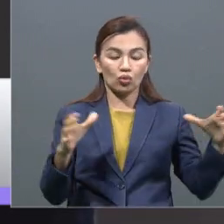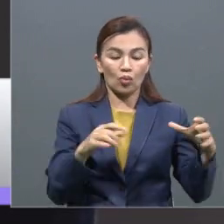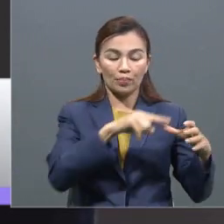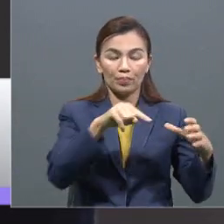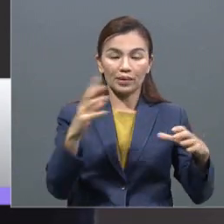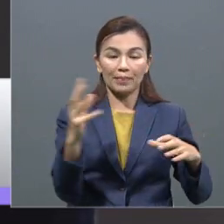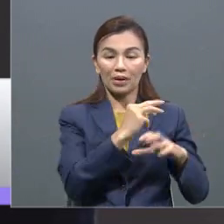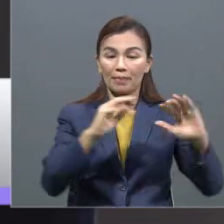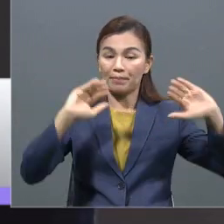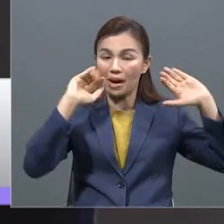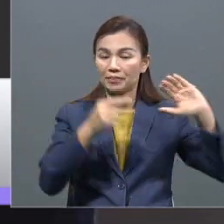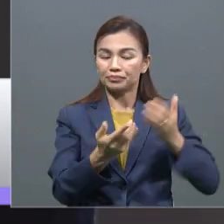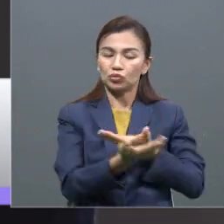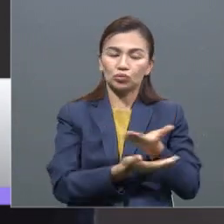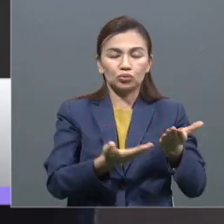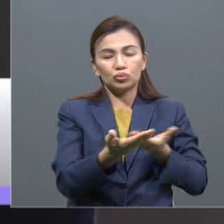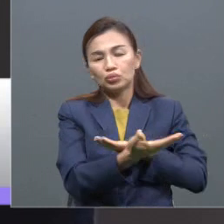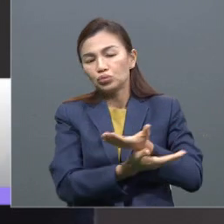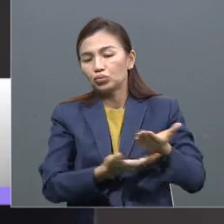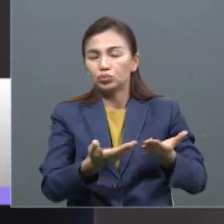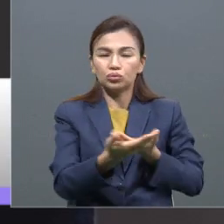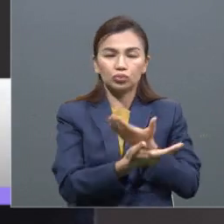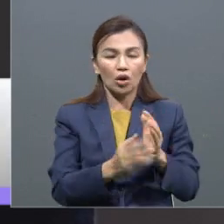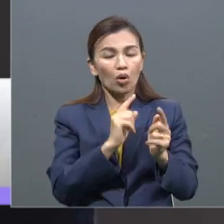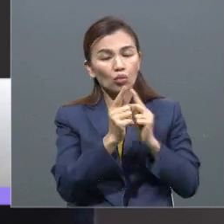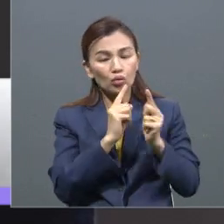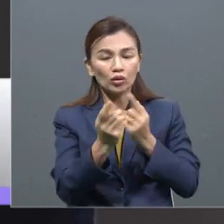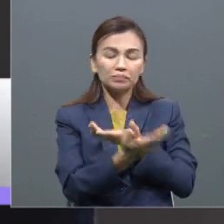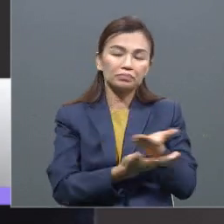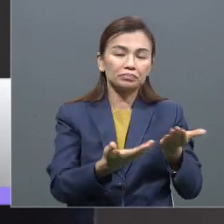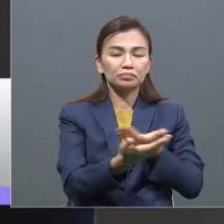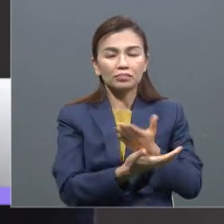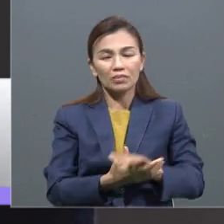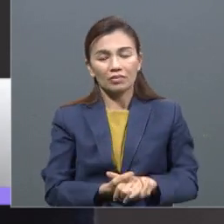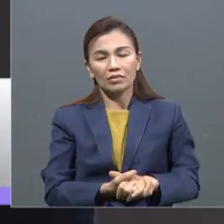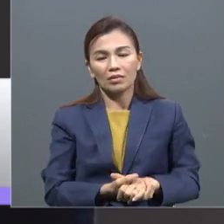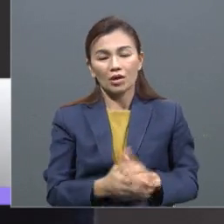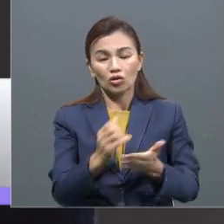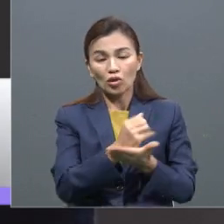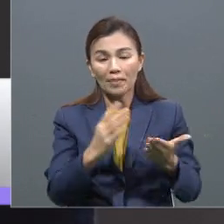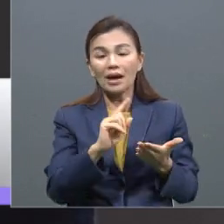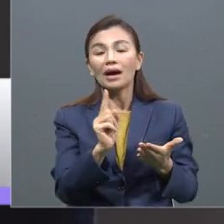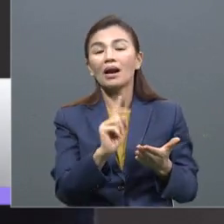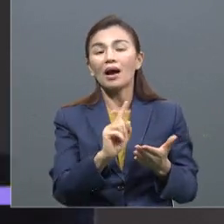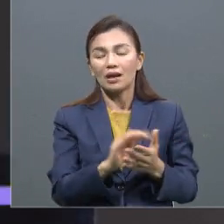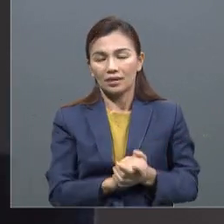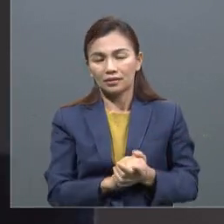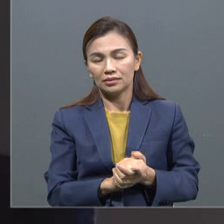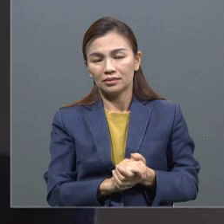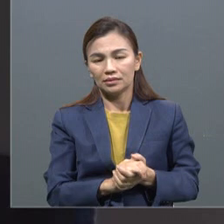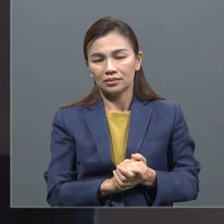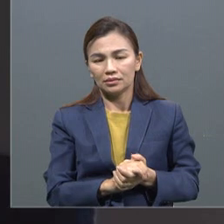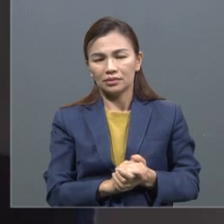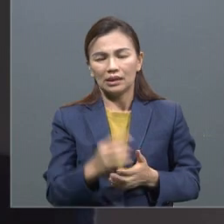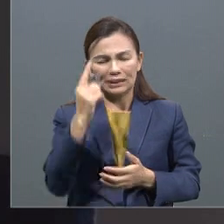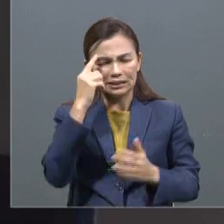มื่อวานก็อย่างที่กรมชลแล้วก็นั่งคุยกันนะครับนั่งคุยกันก็ ส่วนใหญ่แล้วก็เป็นเรื่องที่มัน